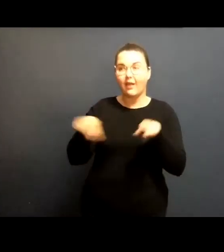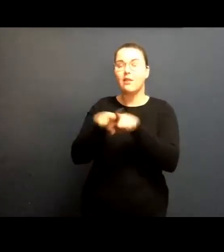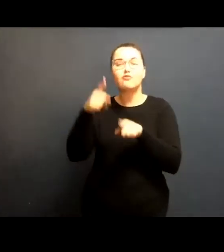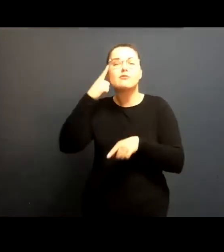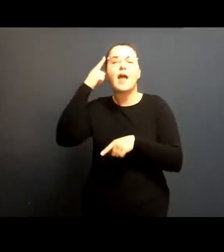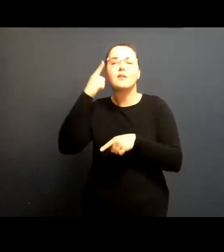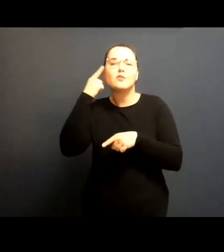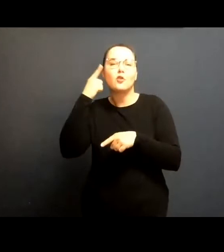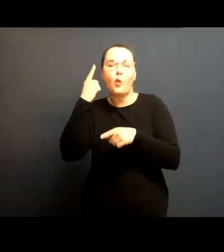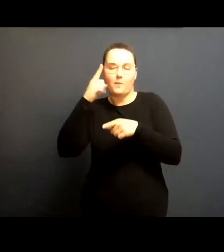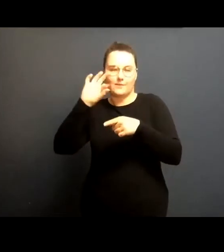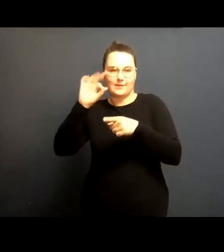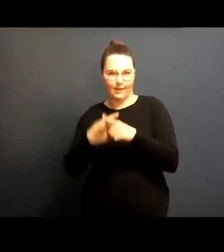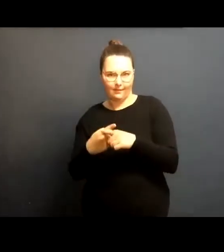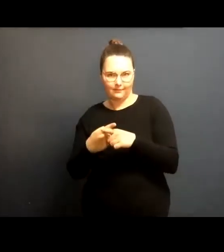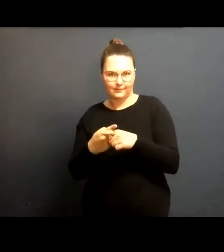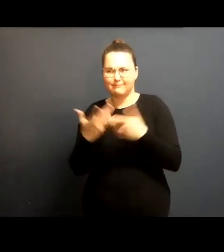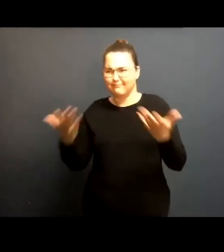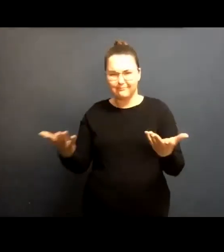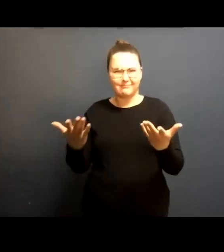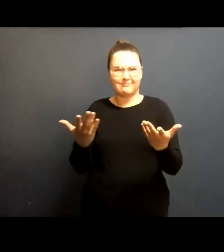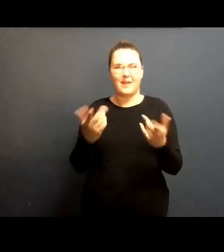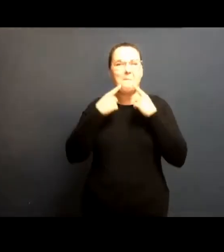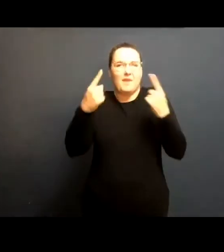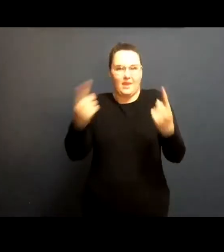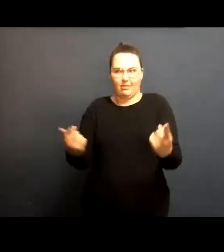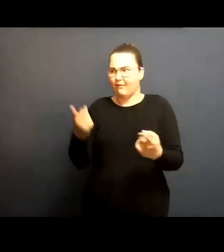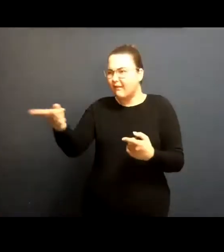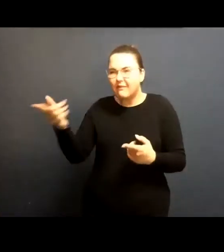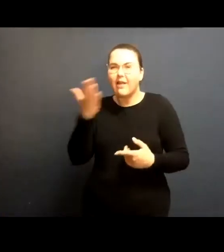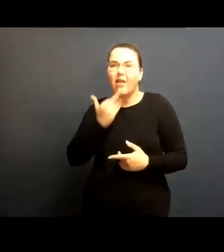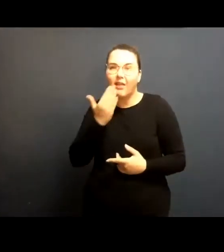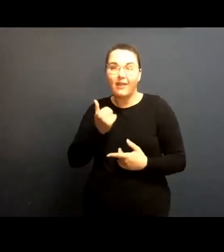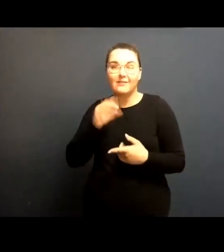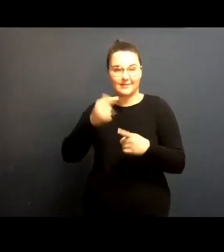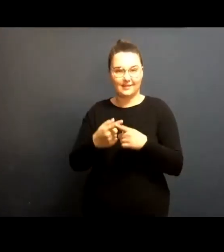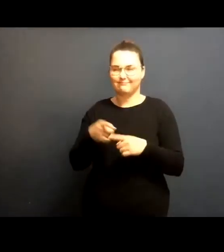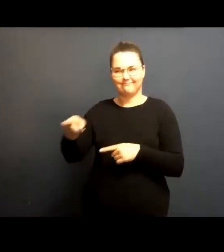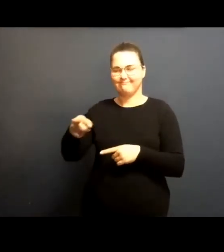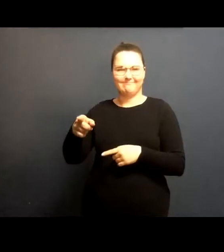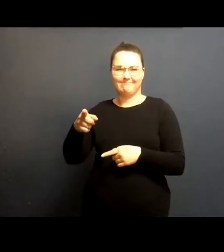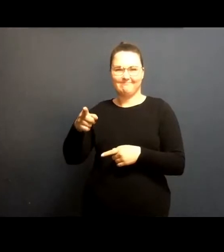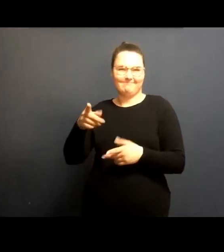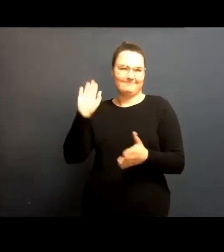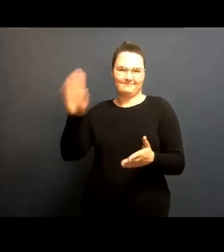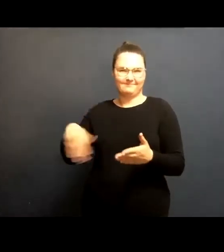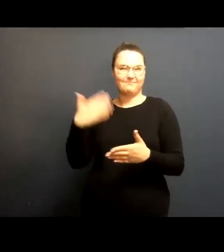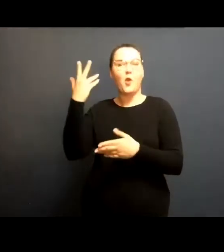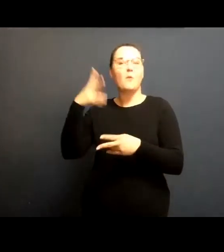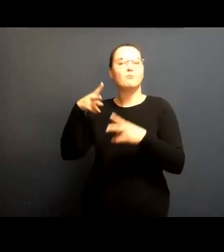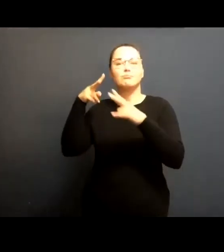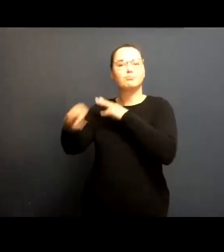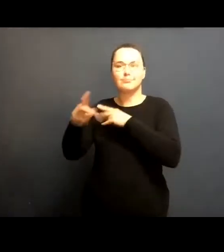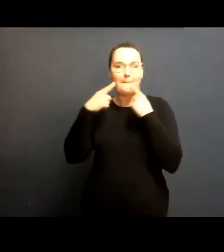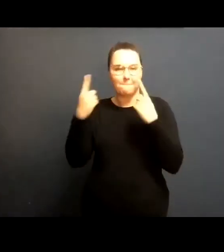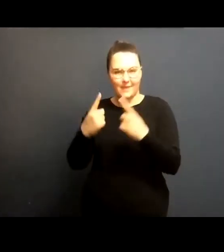tego mitu, że to ich w ogóle nie interesuje i nagle znika w ich życiu. Oczywiście wniosek, który również powtarzany jest w tych wszystkich